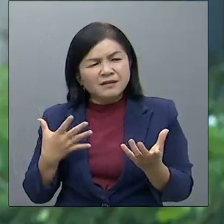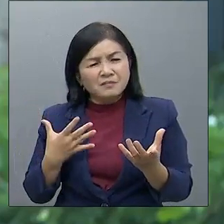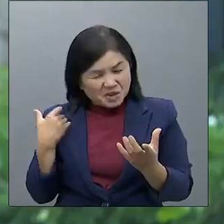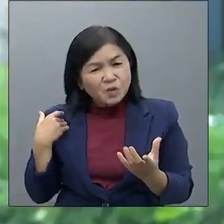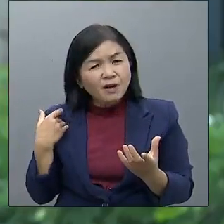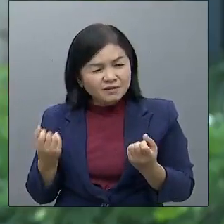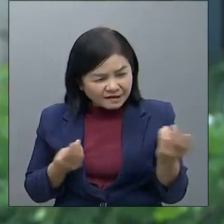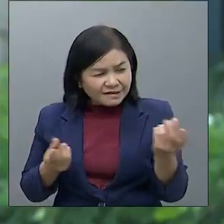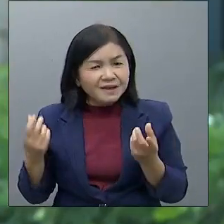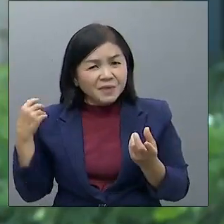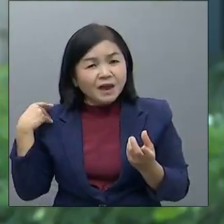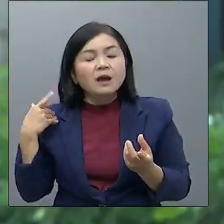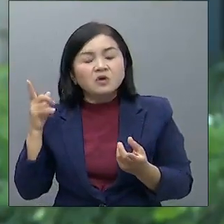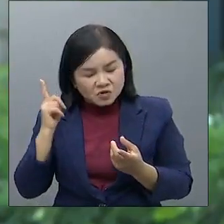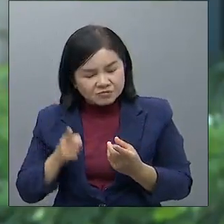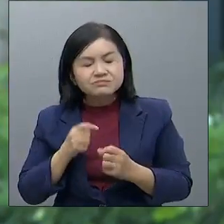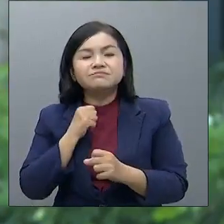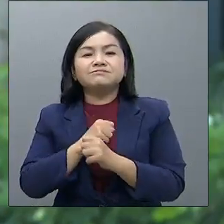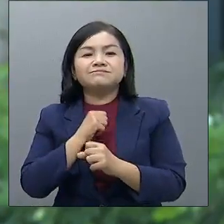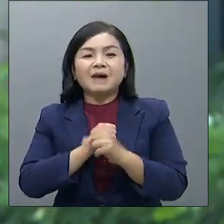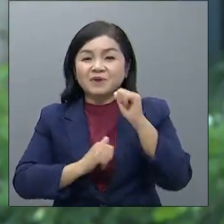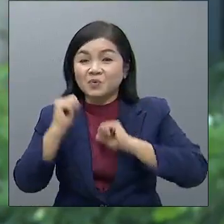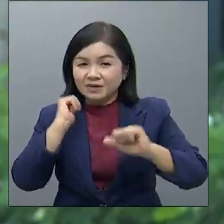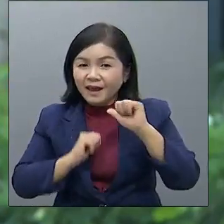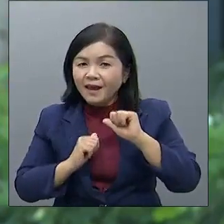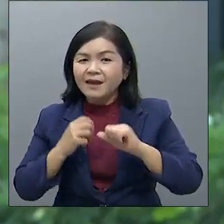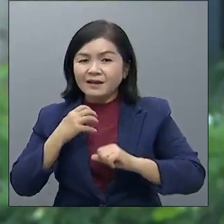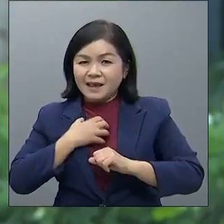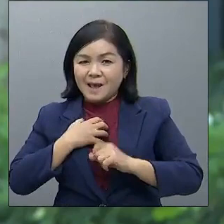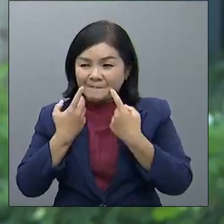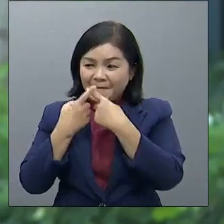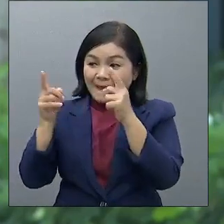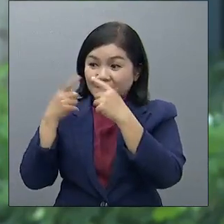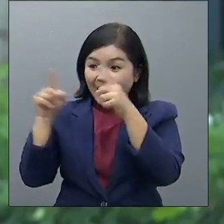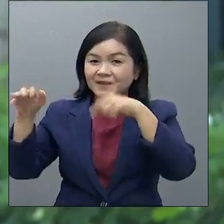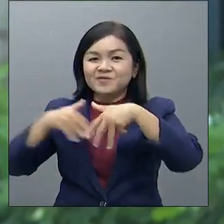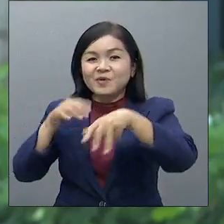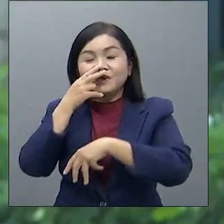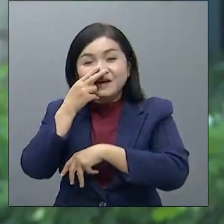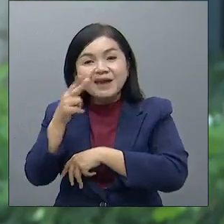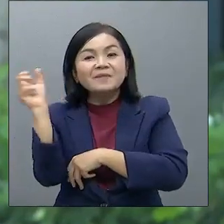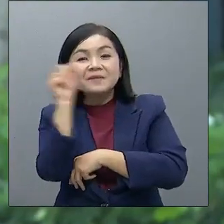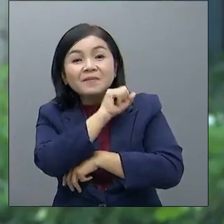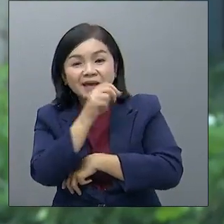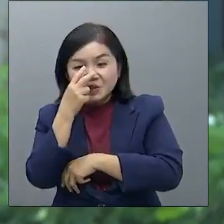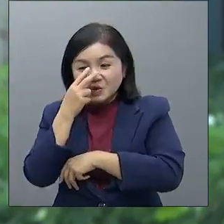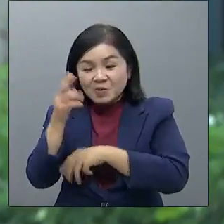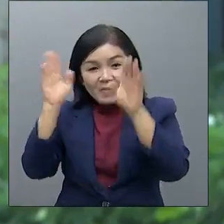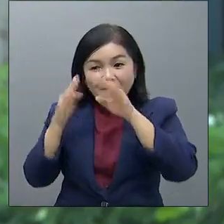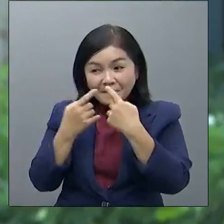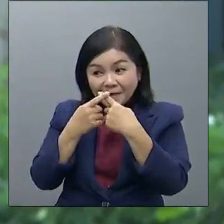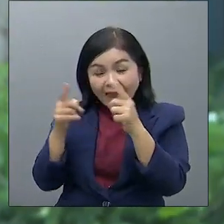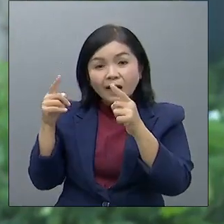ด้วยเหรอโอ้แต่มันก็ต้องทำอ่ะนะ คือเราก็อยากมีอะไรแปลกใหม่ให้กับแฟนเพลงได้ฟังด้วยได้ดูด้วยว่าเอ้ยอย่างน้อยเ